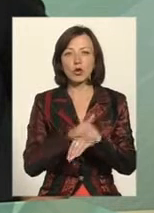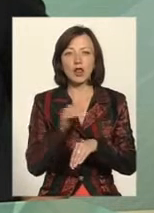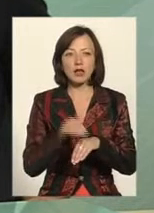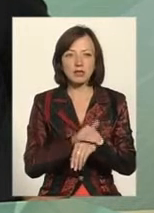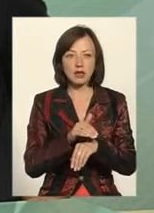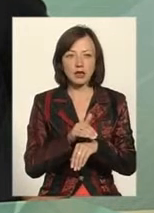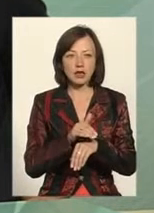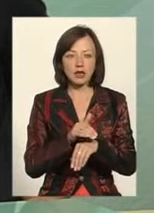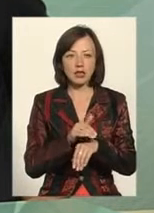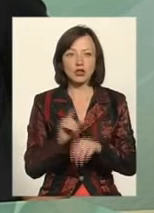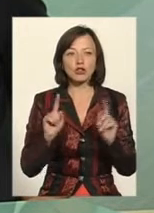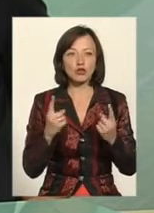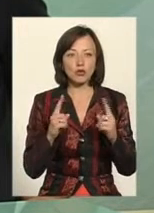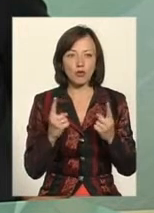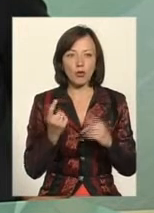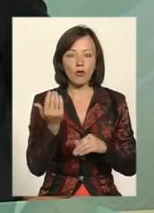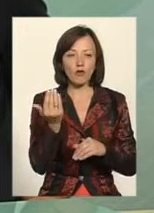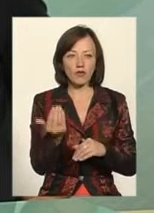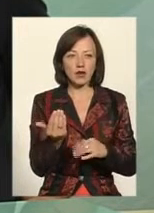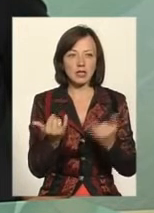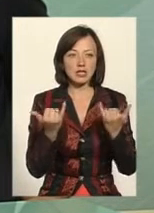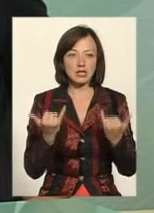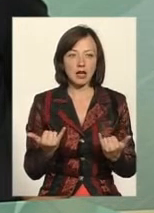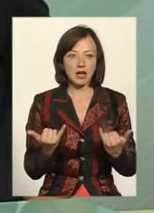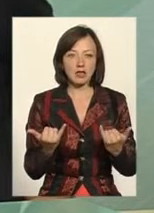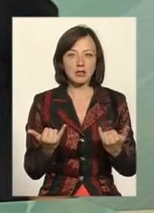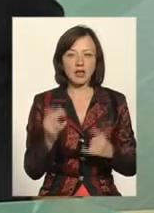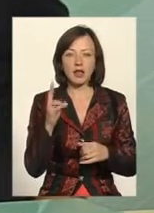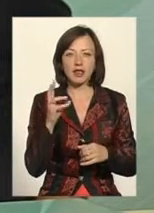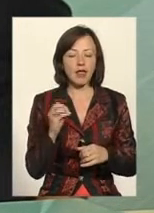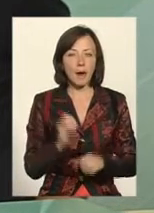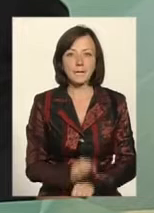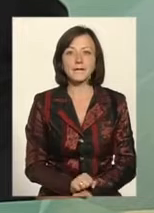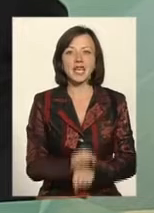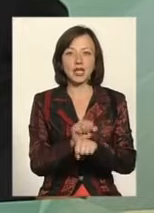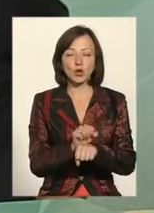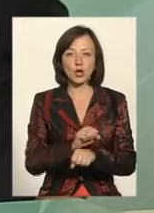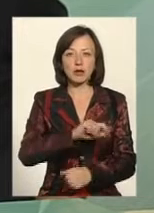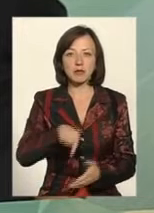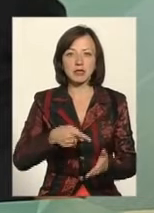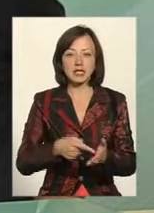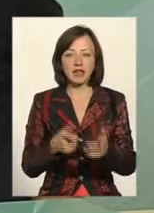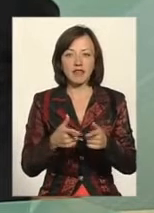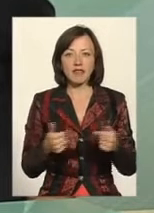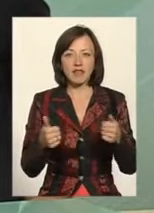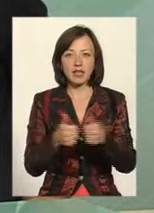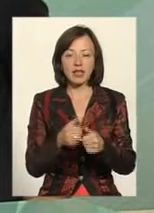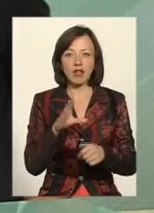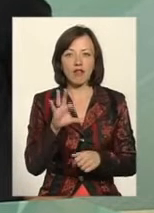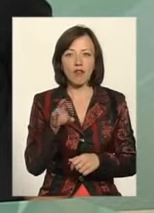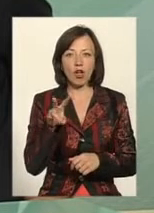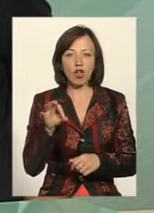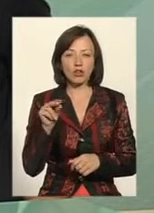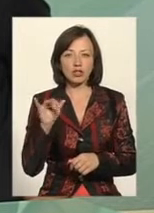Алла, чому ви зараз не пікетуєте міський відділ Волочиська, там,